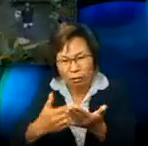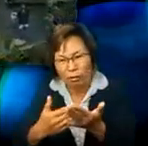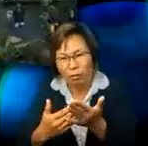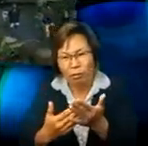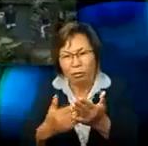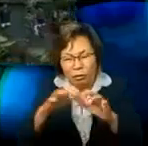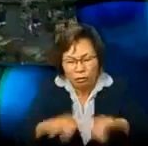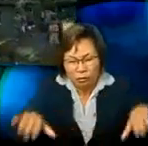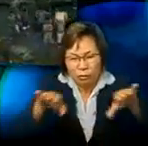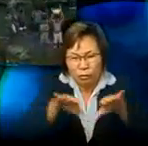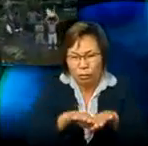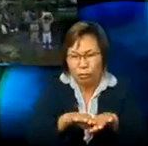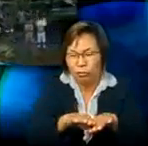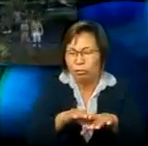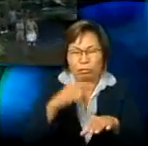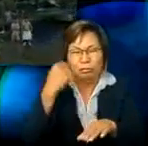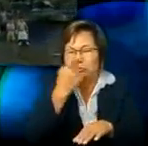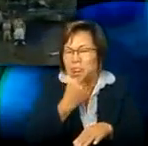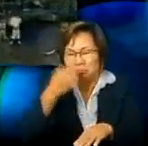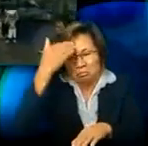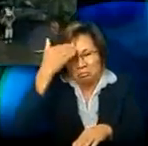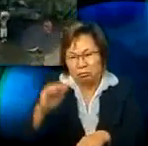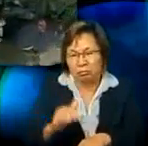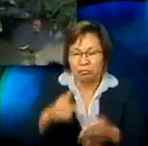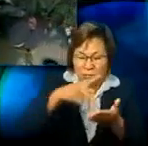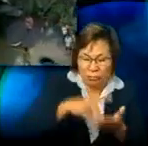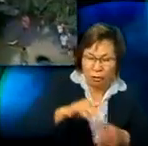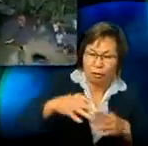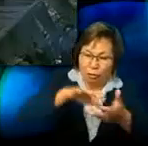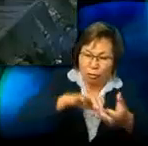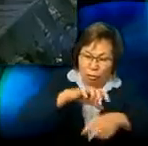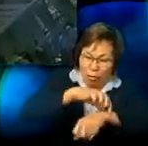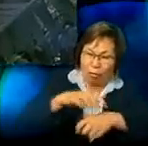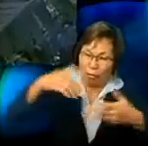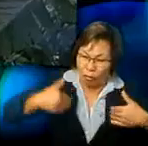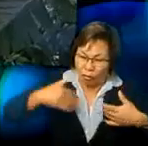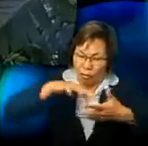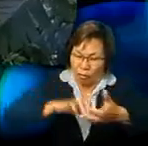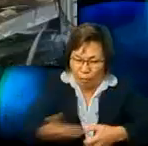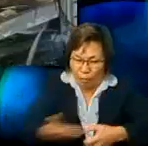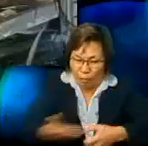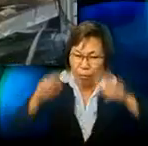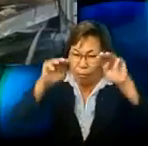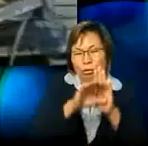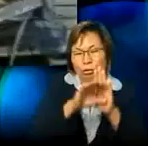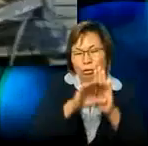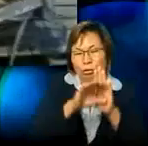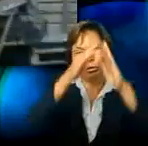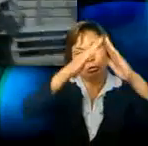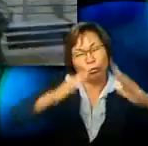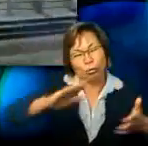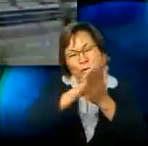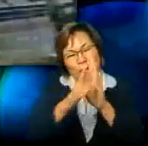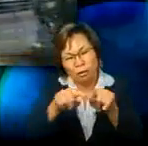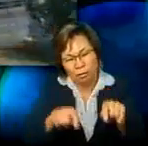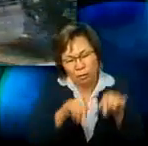sebahagiannya lagi bersemadi tanpa sesiapa ketahui. Kesan bencana alam turut memusnahkan harta benda manusia seperti